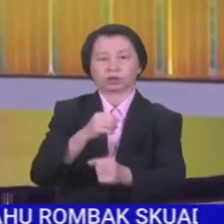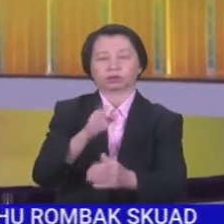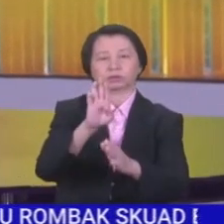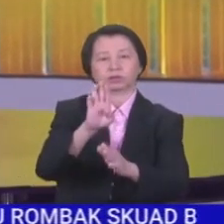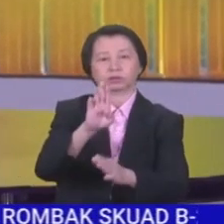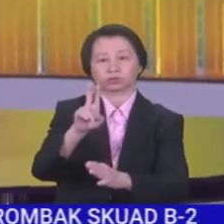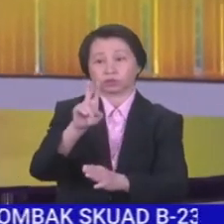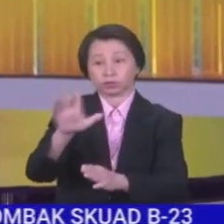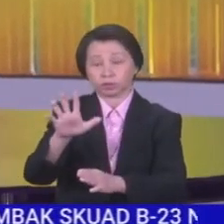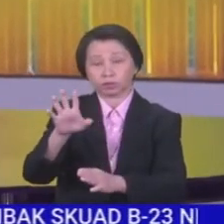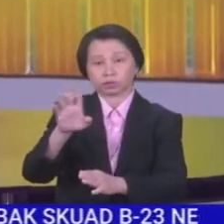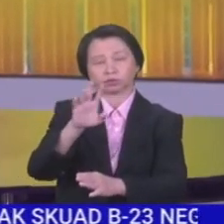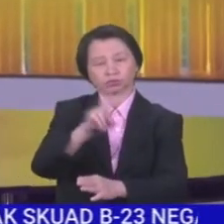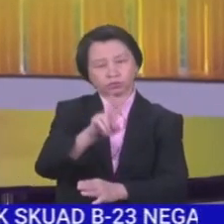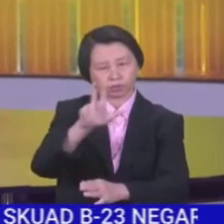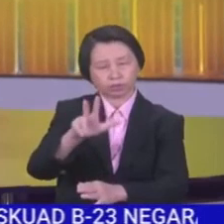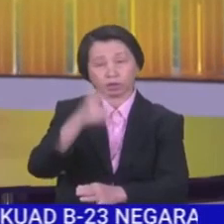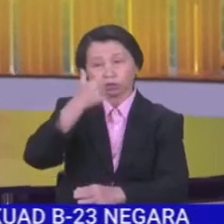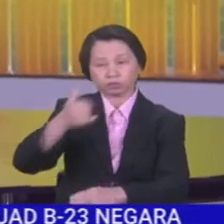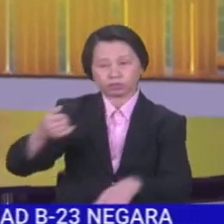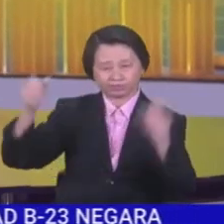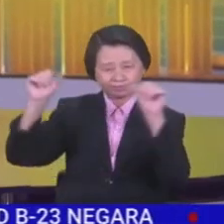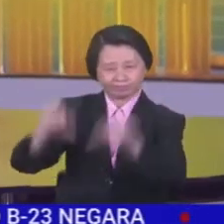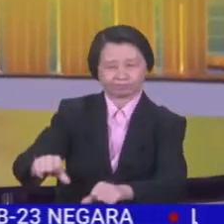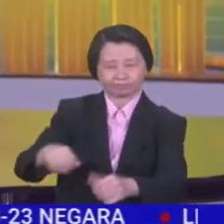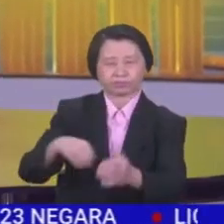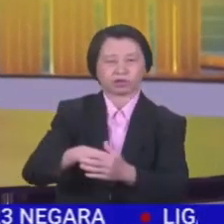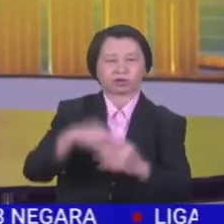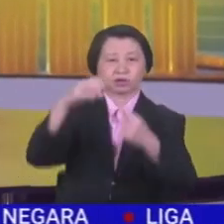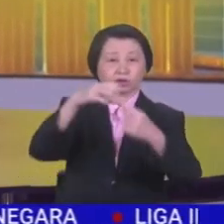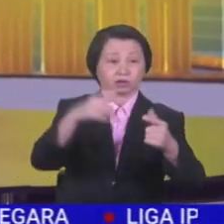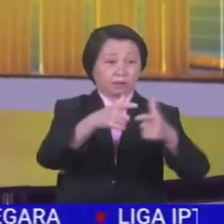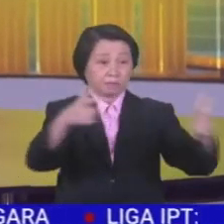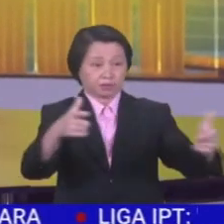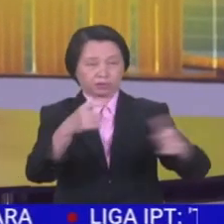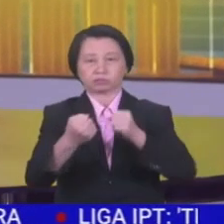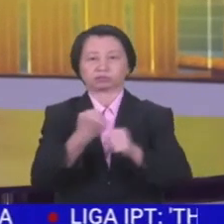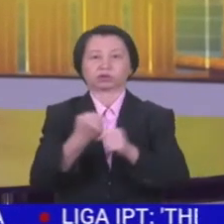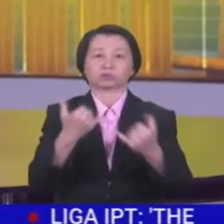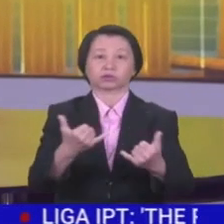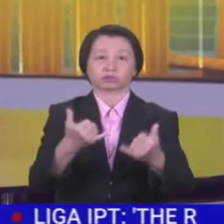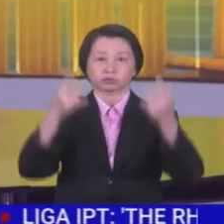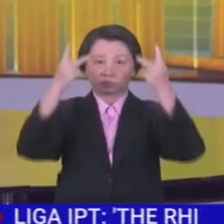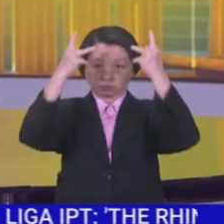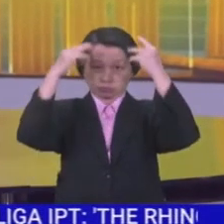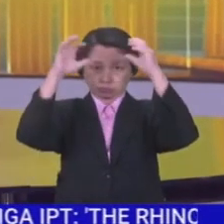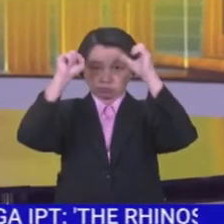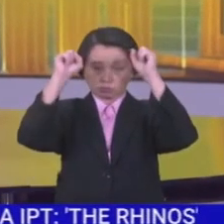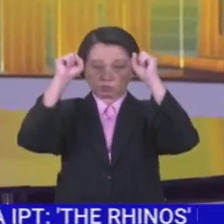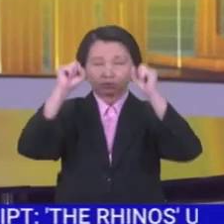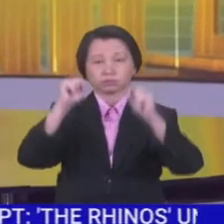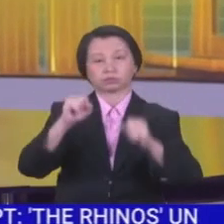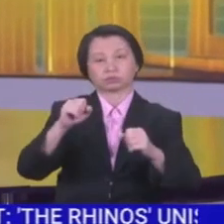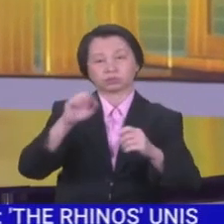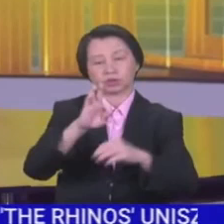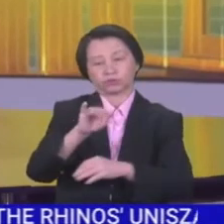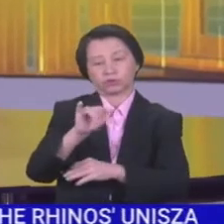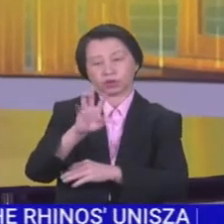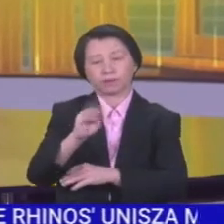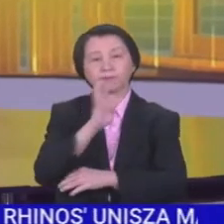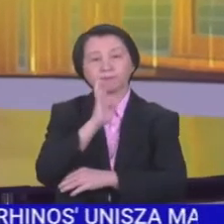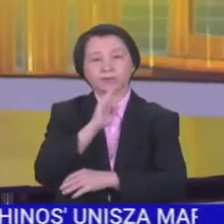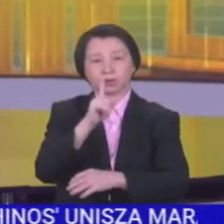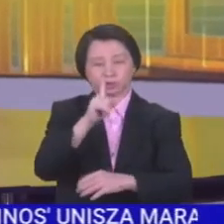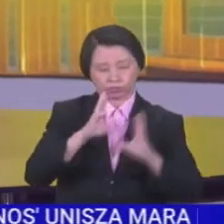B23 susulan kegagalan dalam beberapa kejohanan besar tahun ini. Presidennya, Dato' Amidin Mohamad Amin berkata,